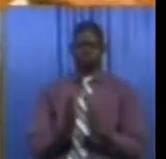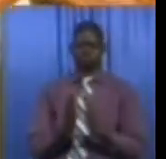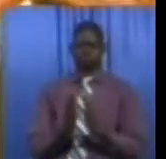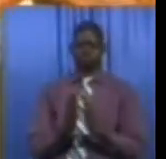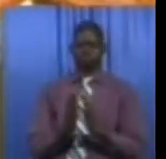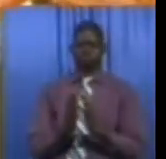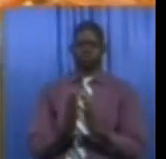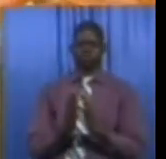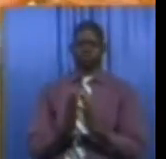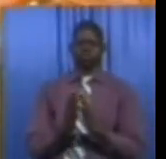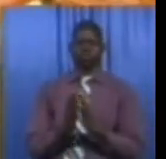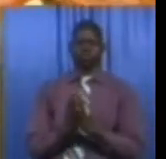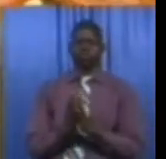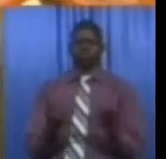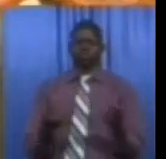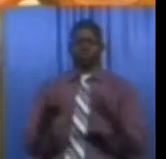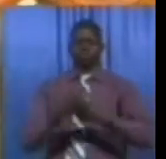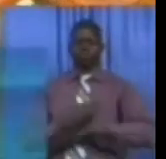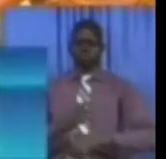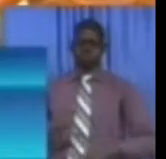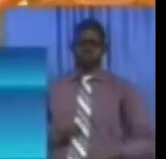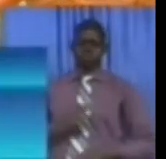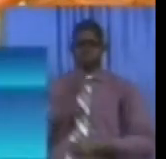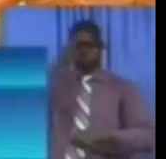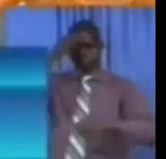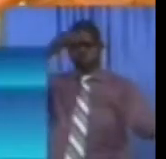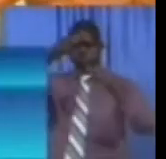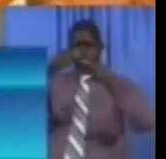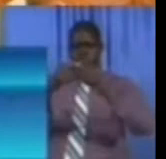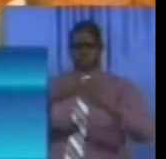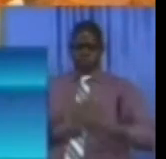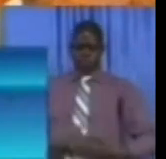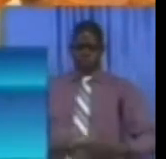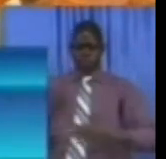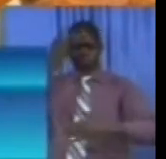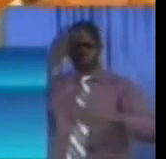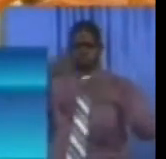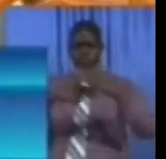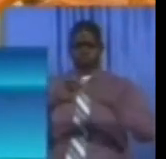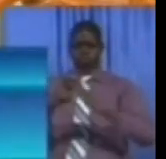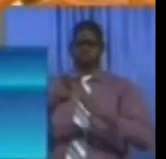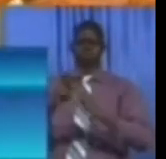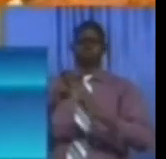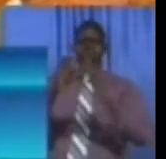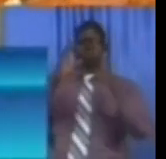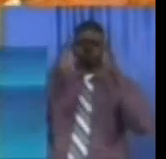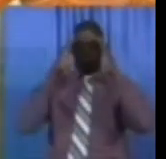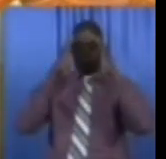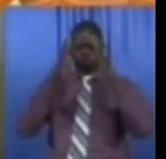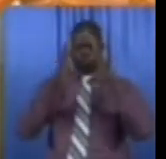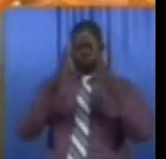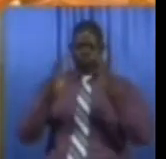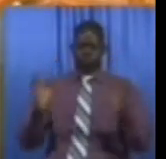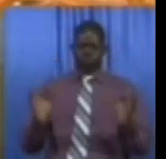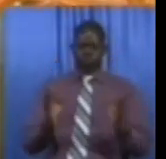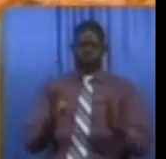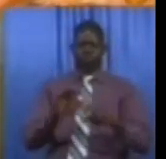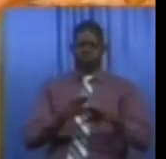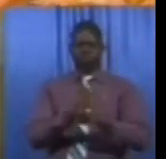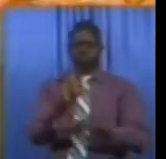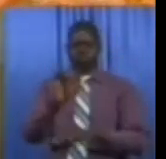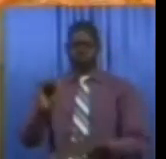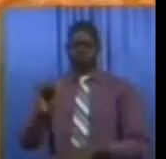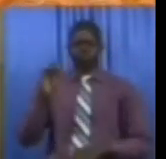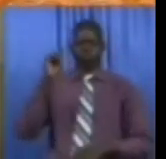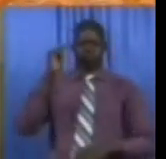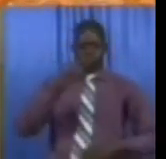prophète. Aujourd'hui, nous nous souvenons de la naissance du prophète Mohammed. Prière et salut sur lui. Cela témoigne de l'amour